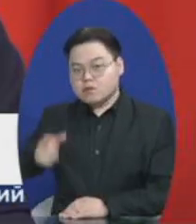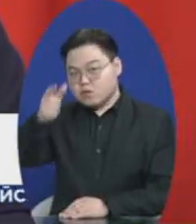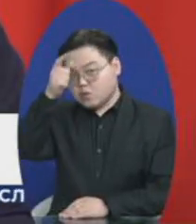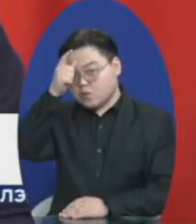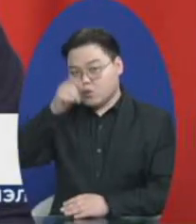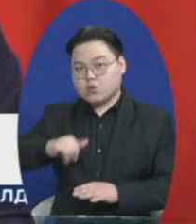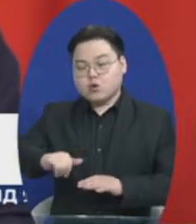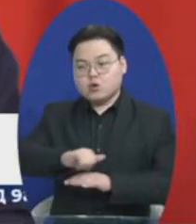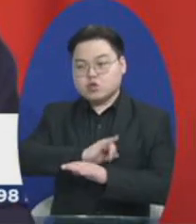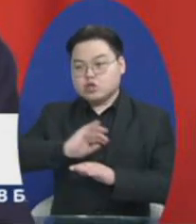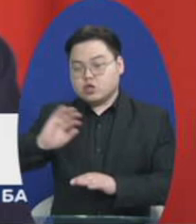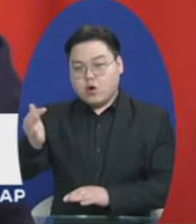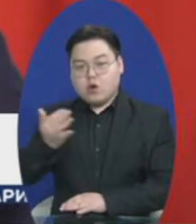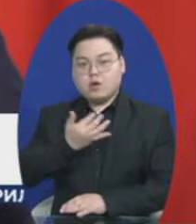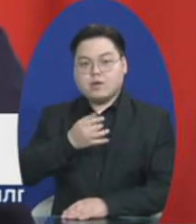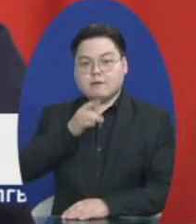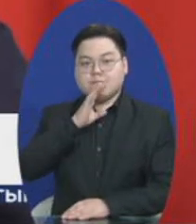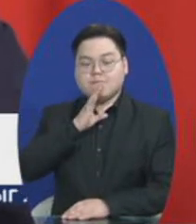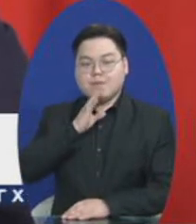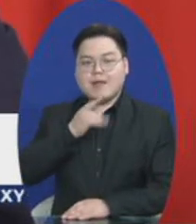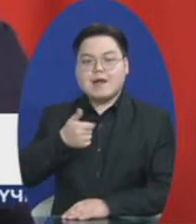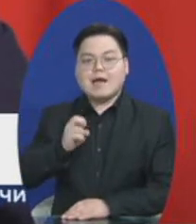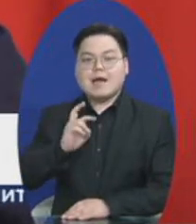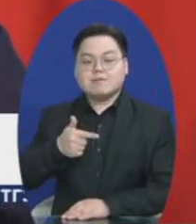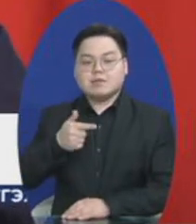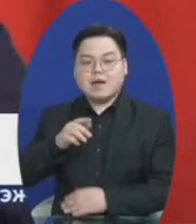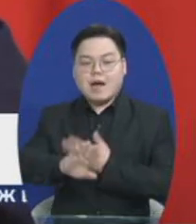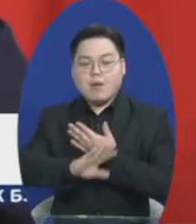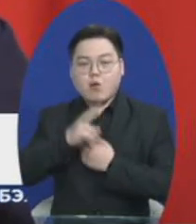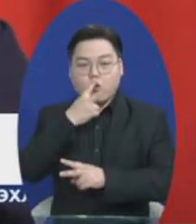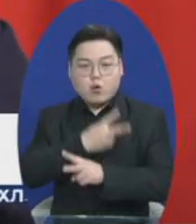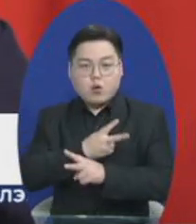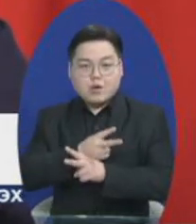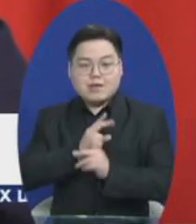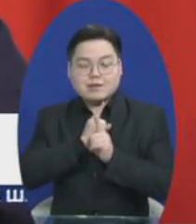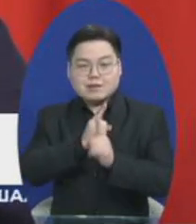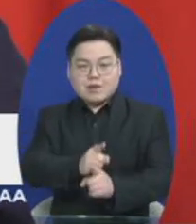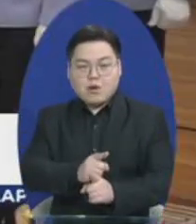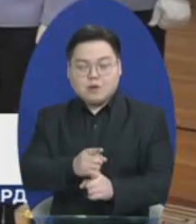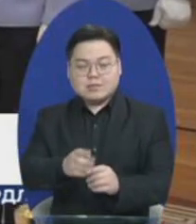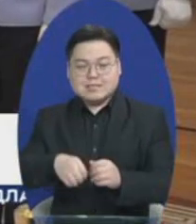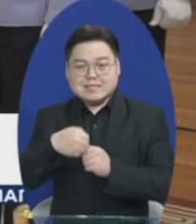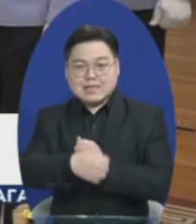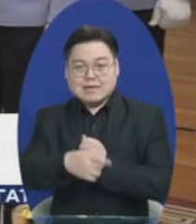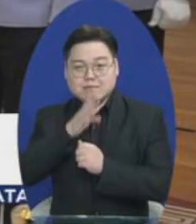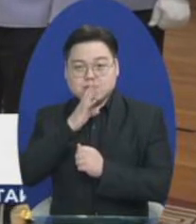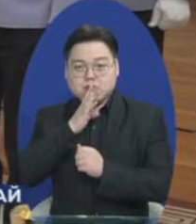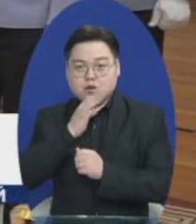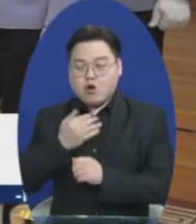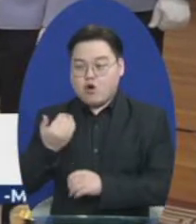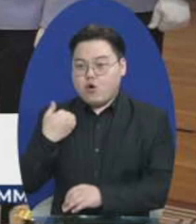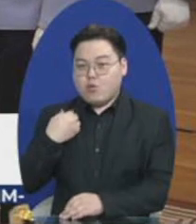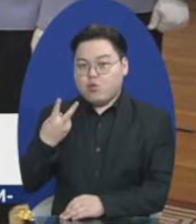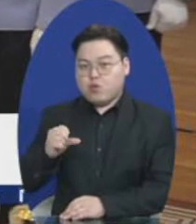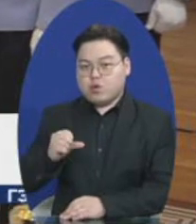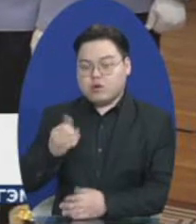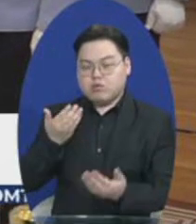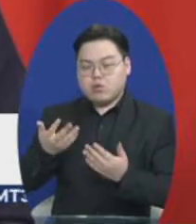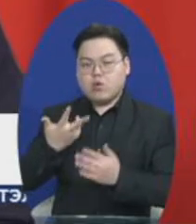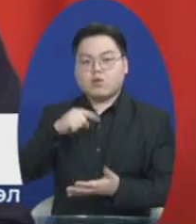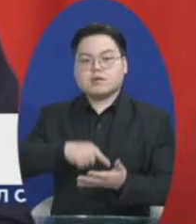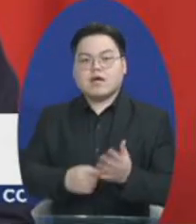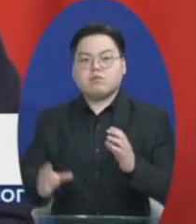үүрэг гүйцэтгэсэн Алпагчтад гамшигаас хамгаалах хуулийн дагуу гамшигын голомтын бүсэд ажилласан томилолтын зардлыг ердийн үеийнхээс 3 дахин нэмэгдүүлж